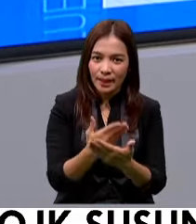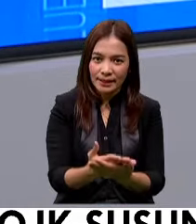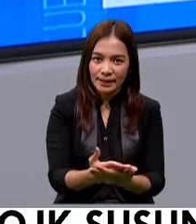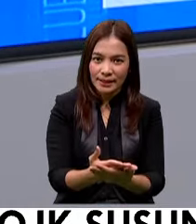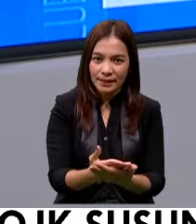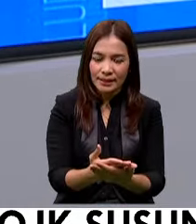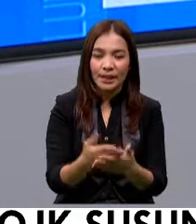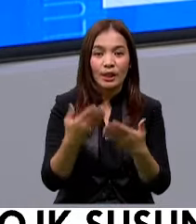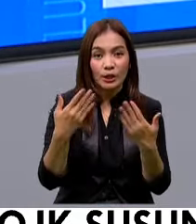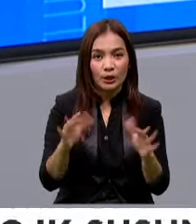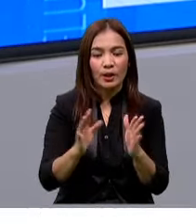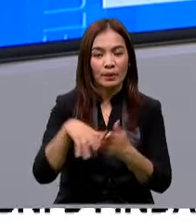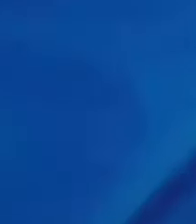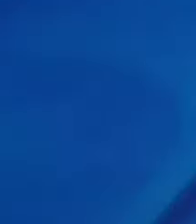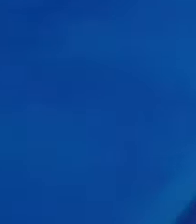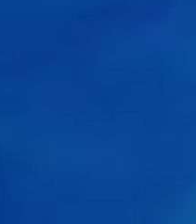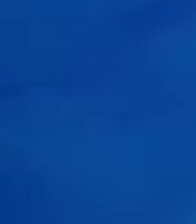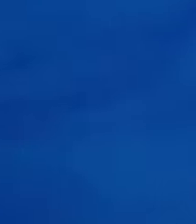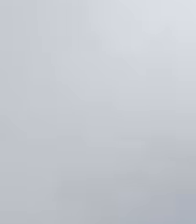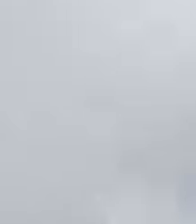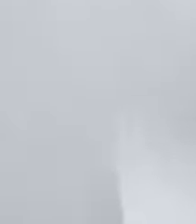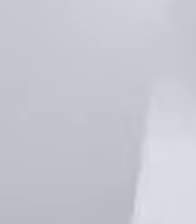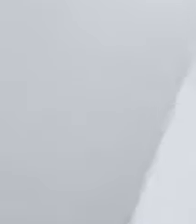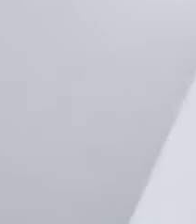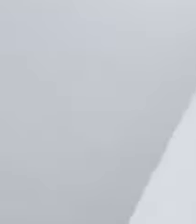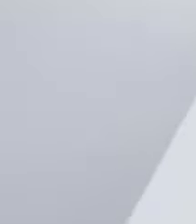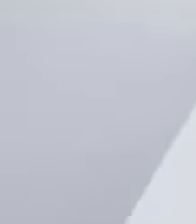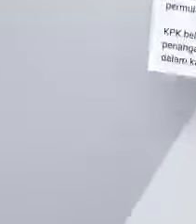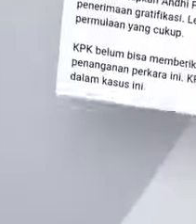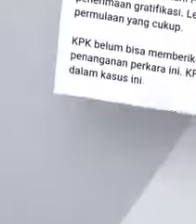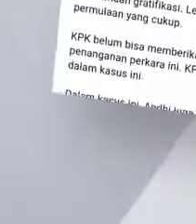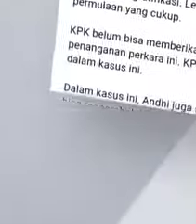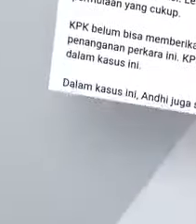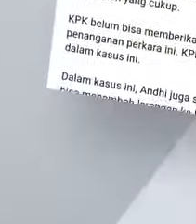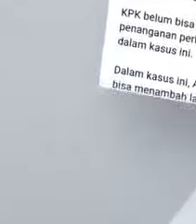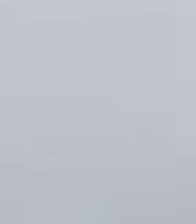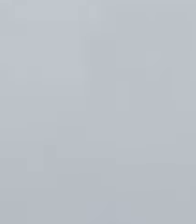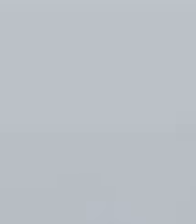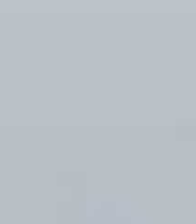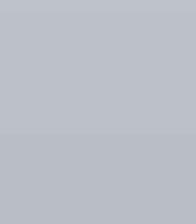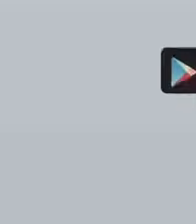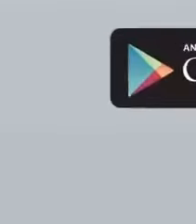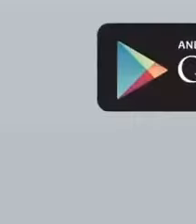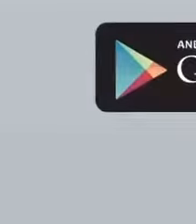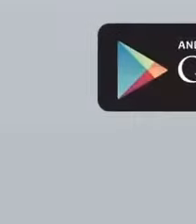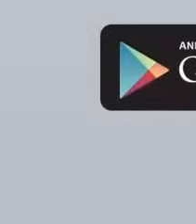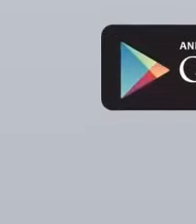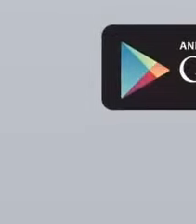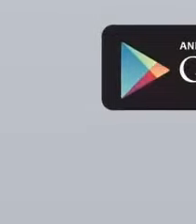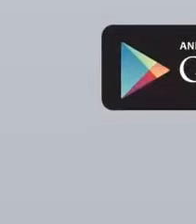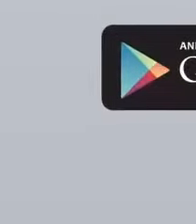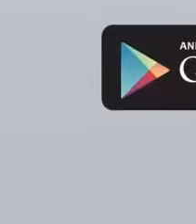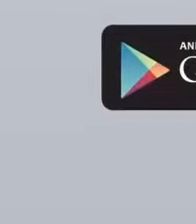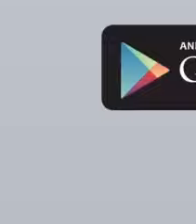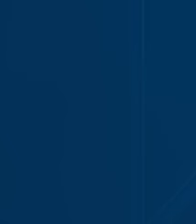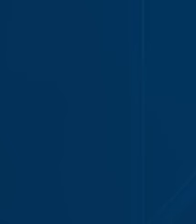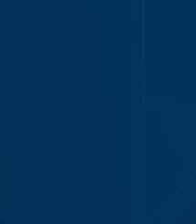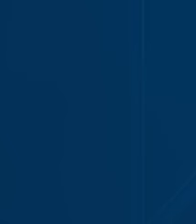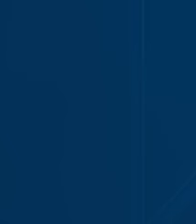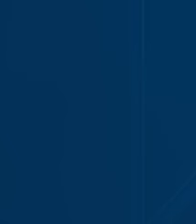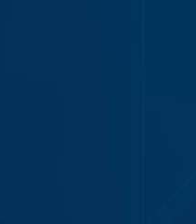sudah mencerahkan kami Selamat pagi Mas Fitra jelajahi cara baru mendapatkan informasi download Metro TV extend